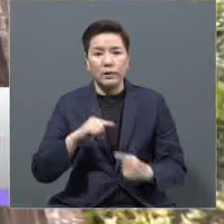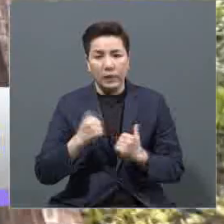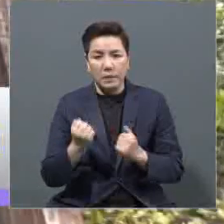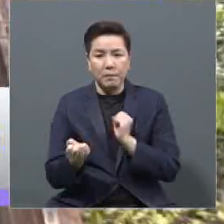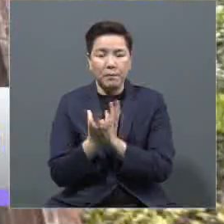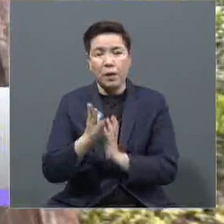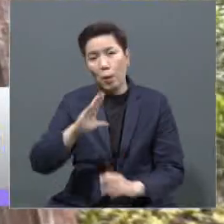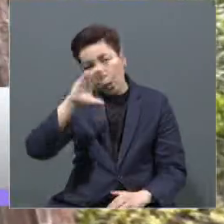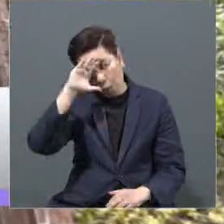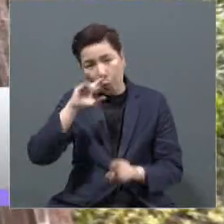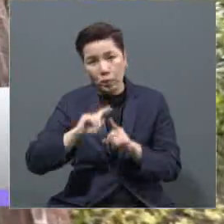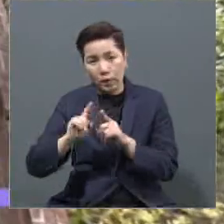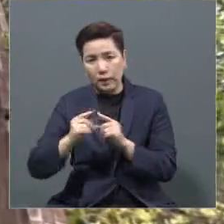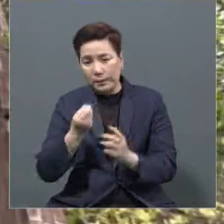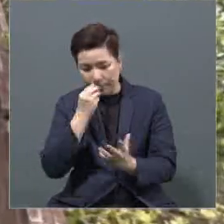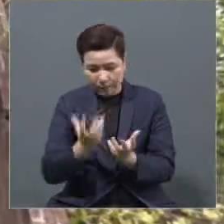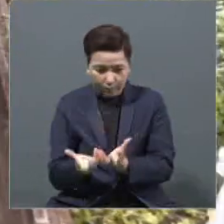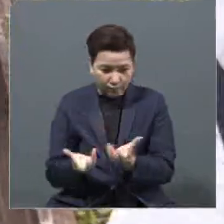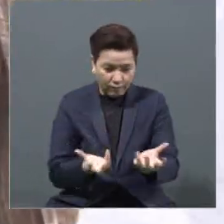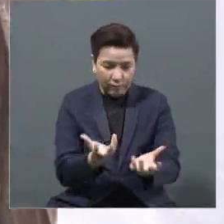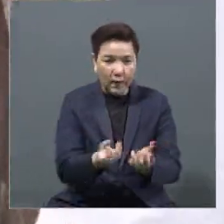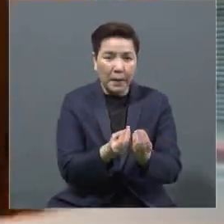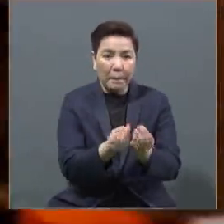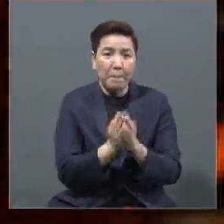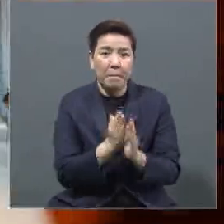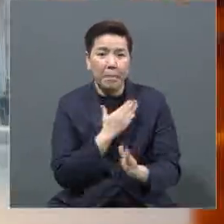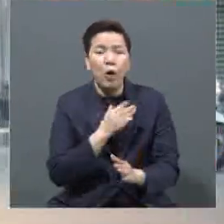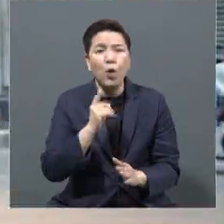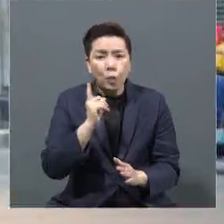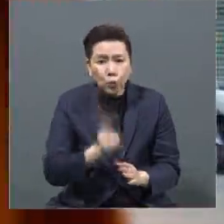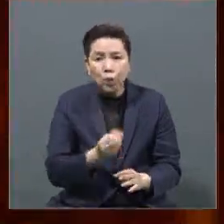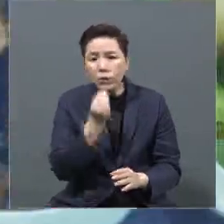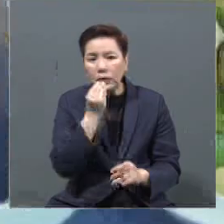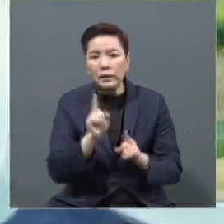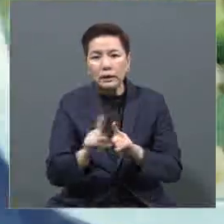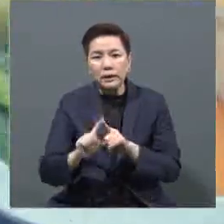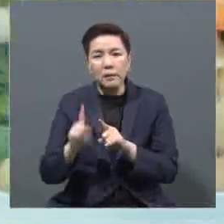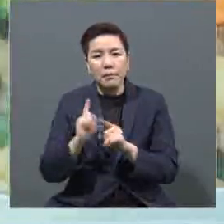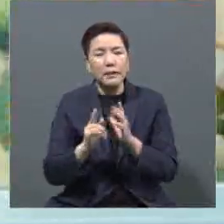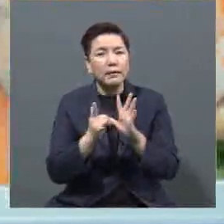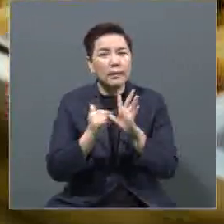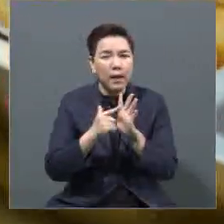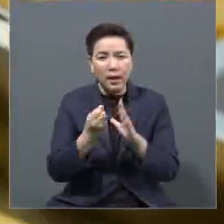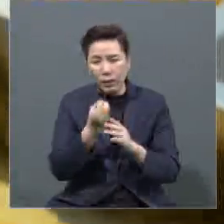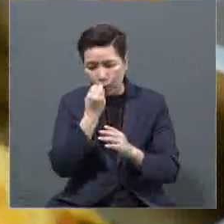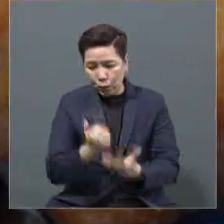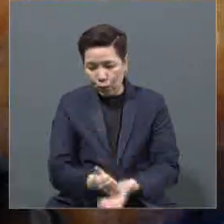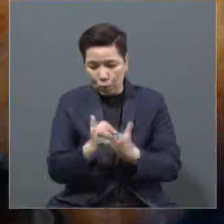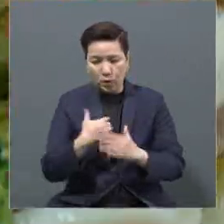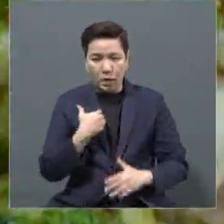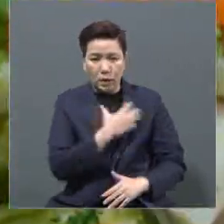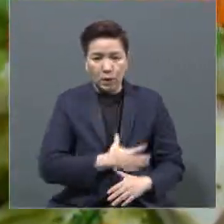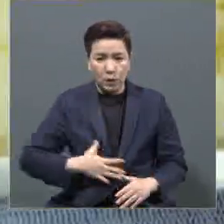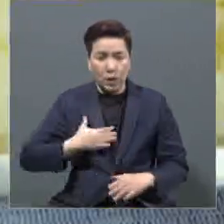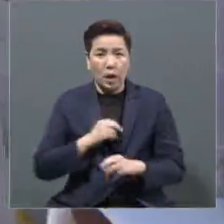เกิดโรคดังนั้นเมนูที่จะนำไปถวายนะครับควรเป็นอาหารที่ทำจากสมุนไพรสำหรับบำรุงกระดูกบำรุง